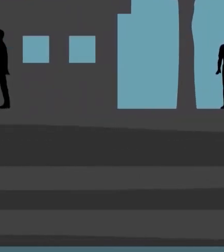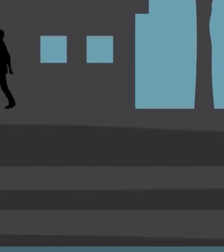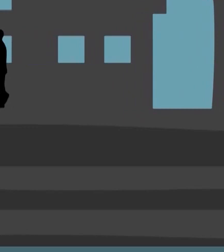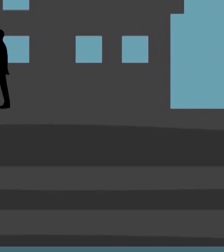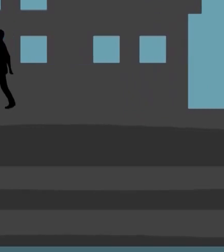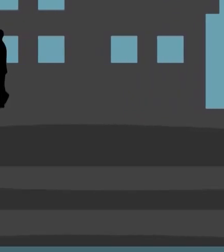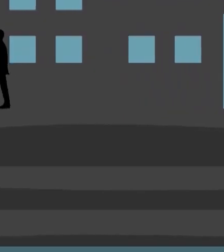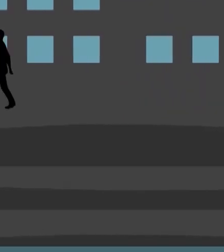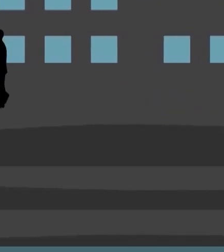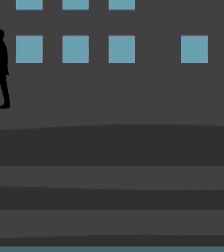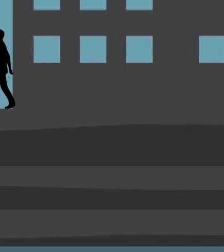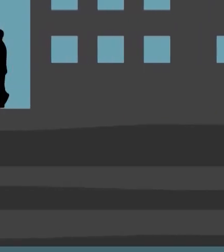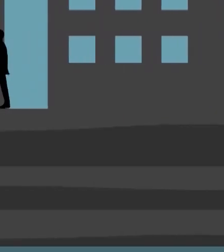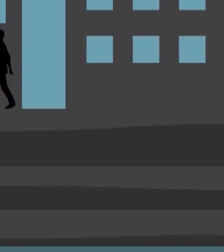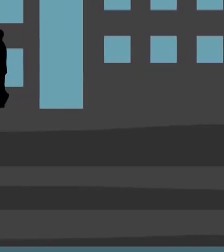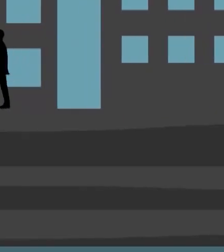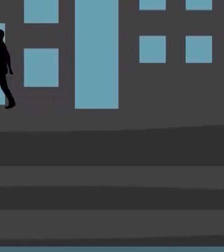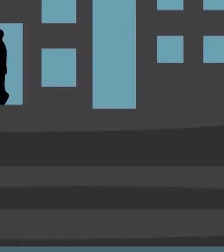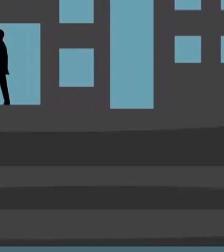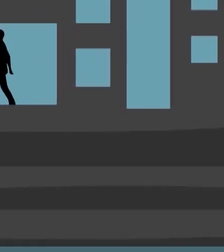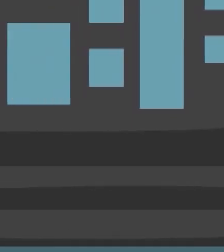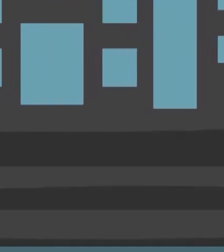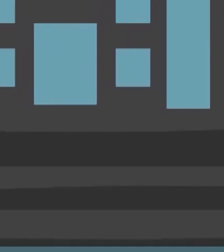I can be what I want to be.